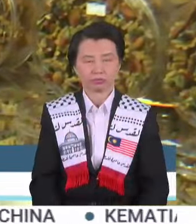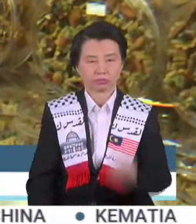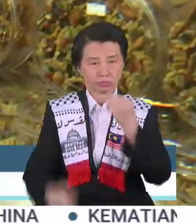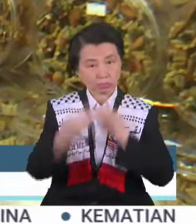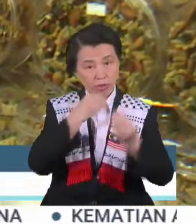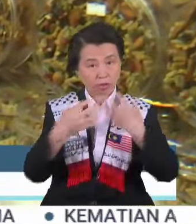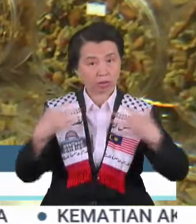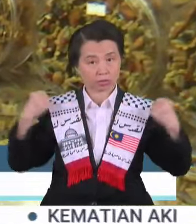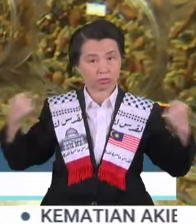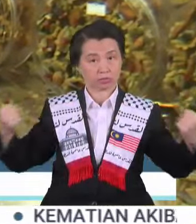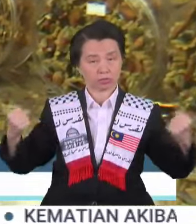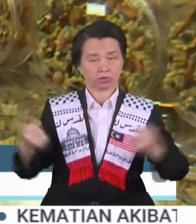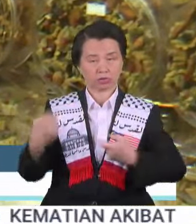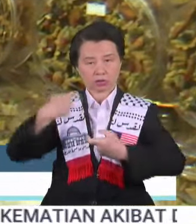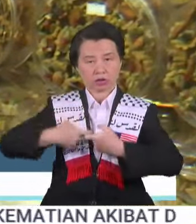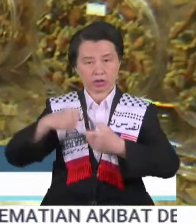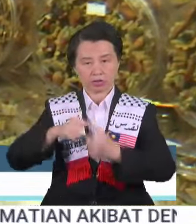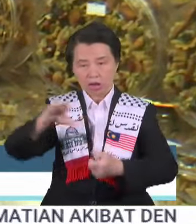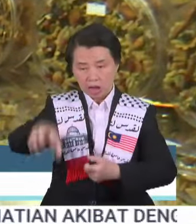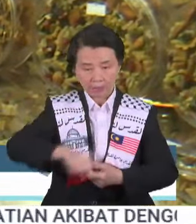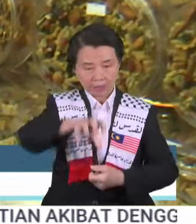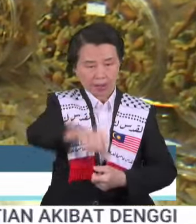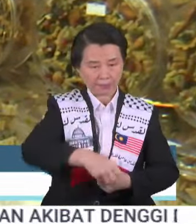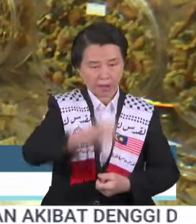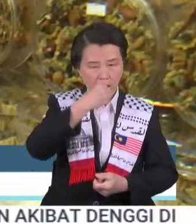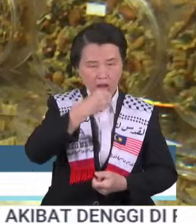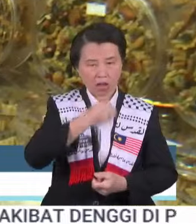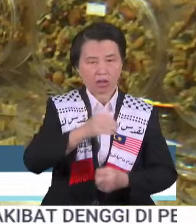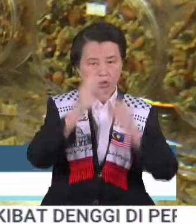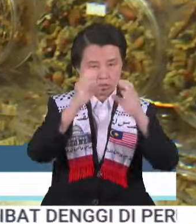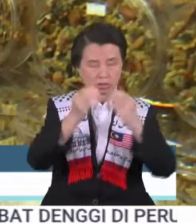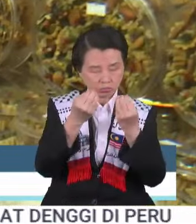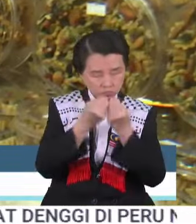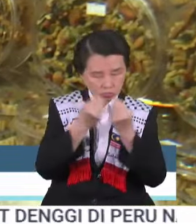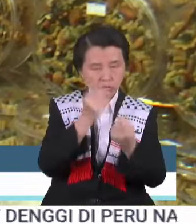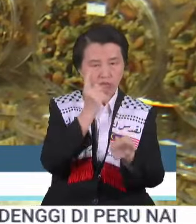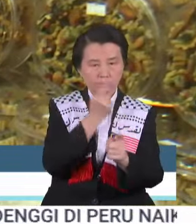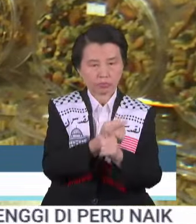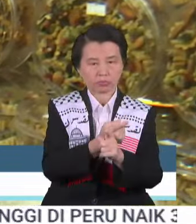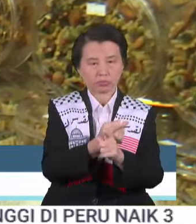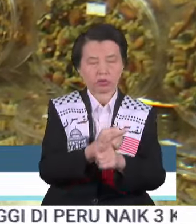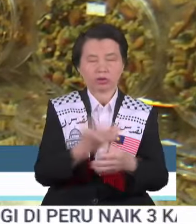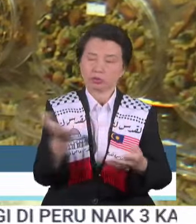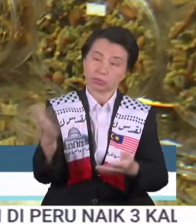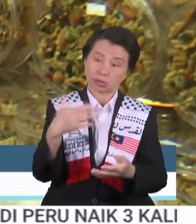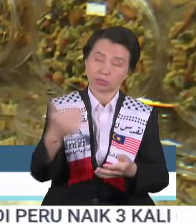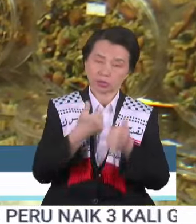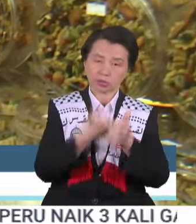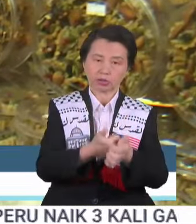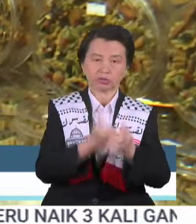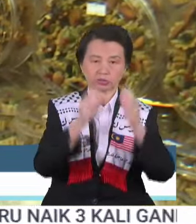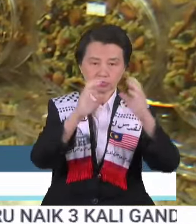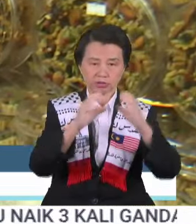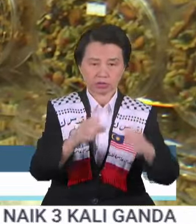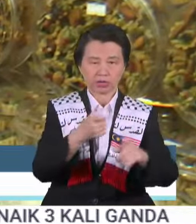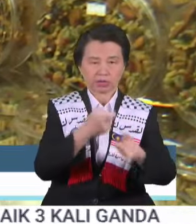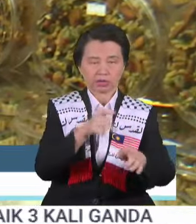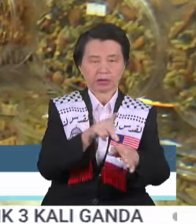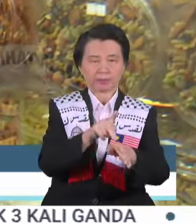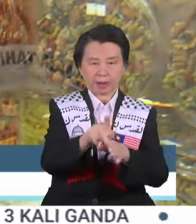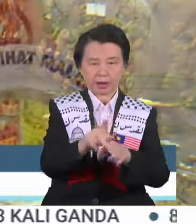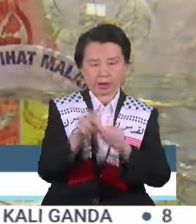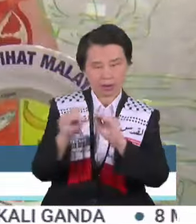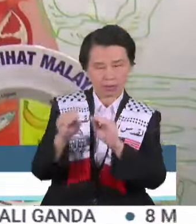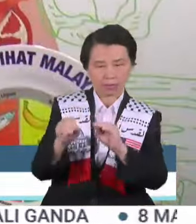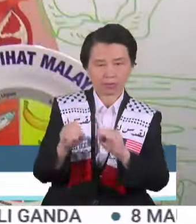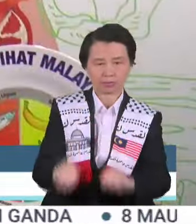Pemakanan sihat berhubung kait dengan pengambilan makanan dengan kadar yang betul. Jom kita ikuti tips serta saranan daripada pakar pemakanan